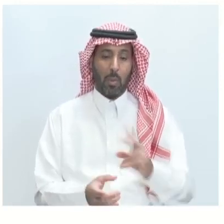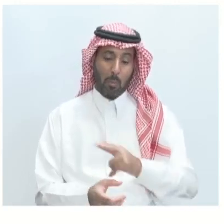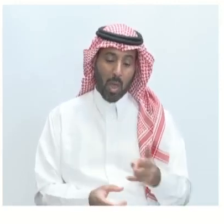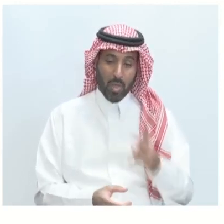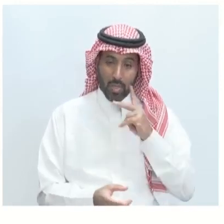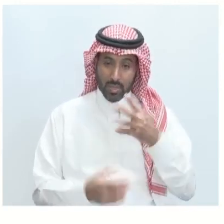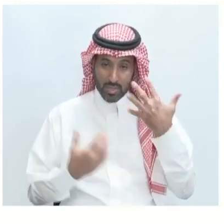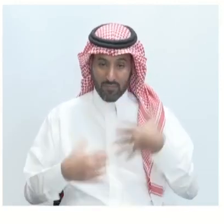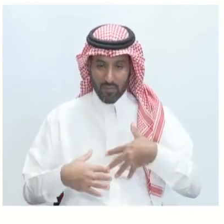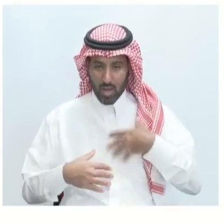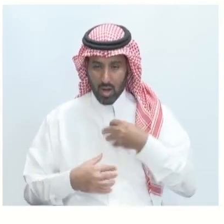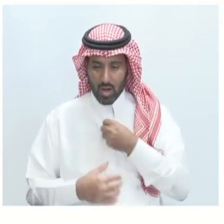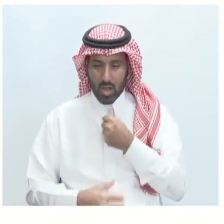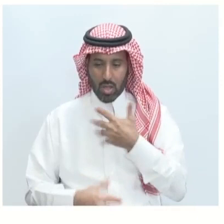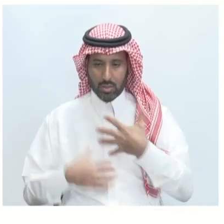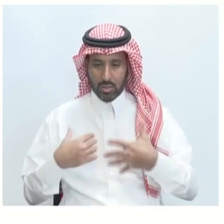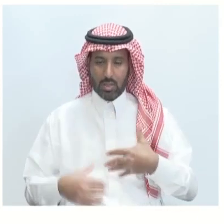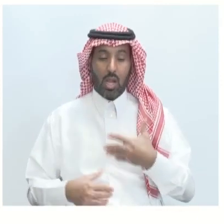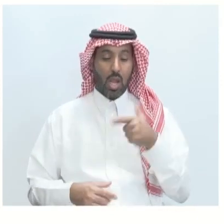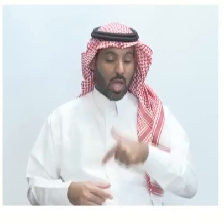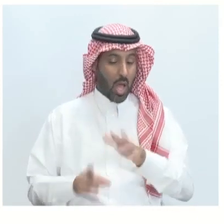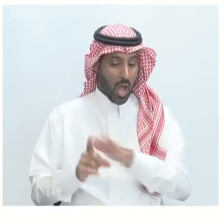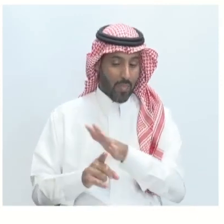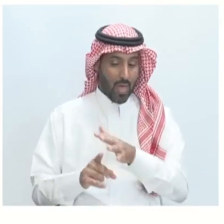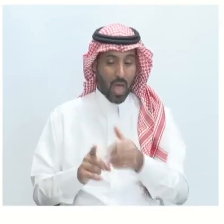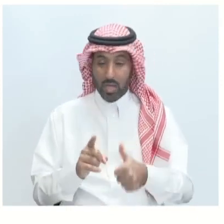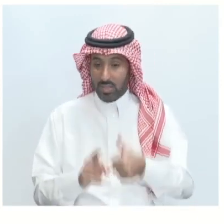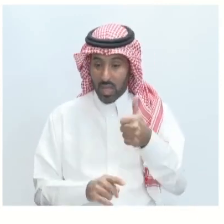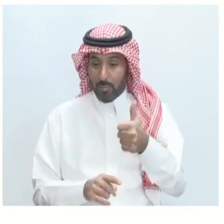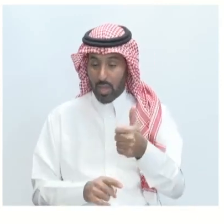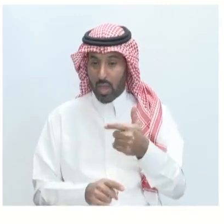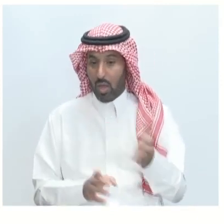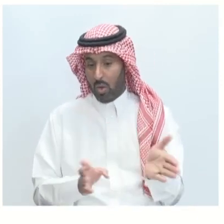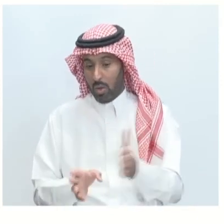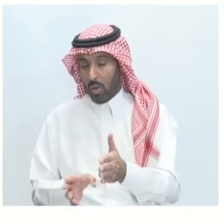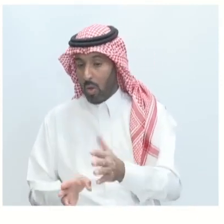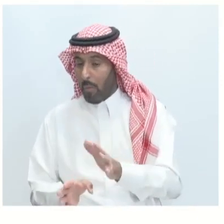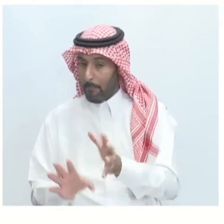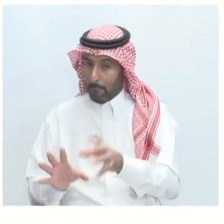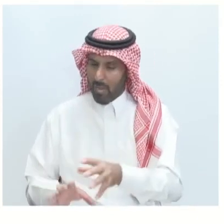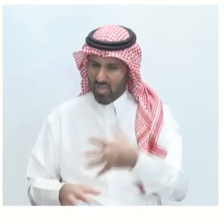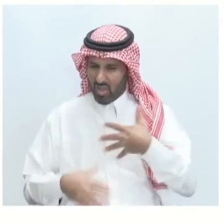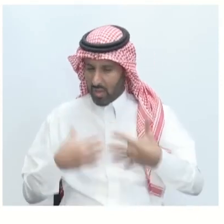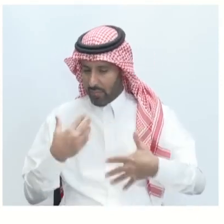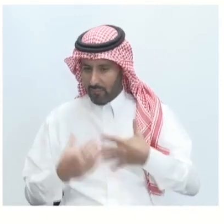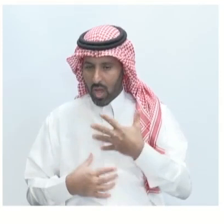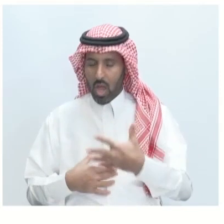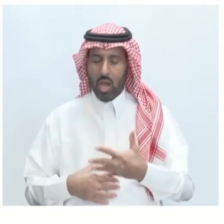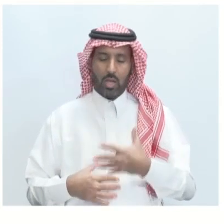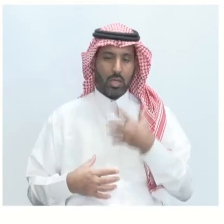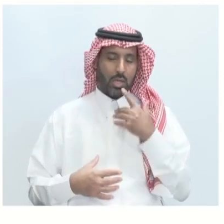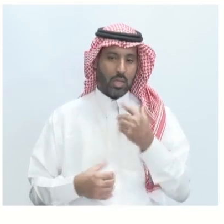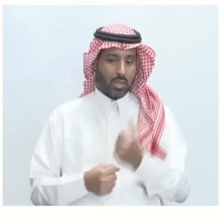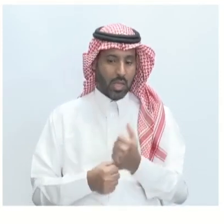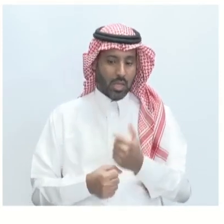الانفعالات لها اثار ايجابيه وعلى الوجه الاخر ايضا لها اثار